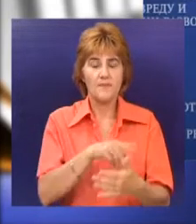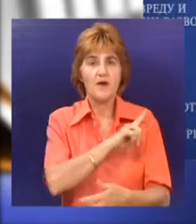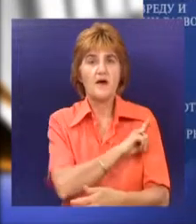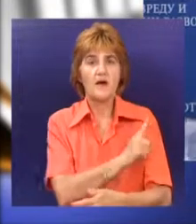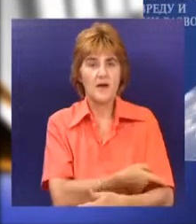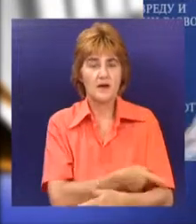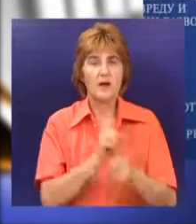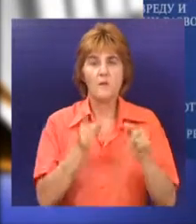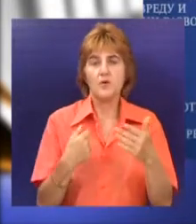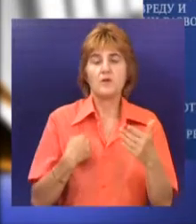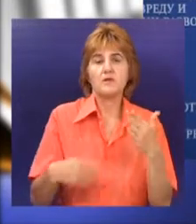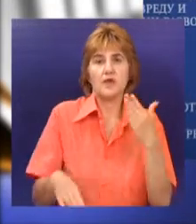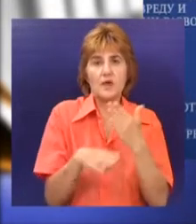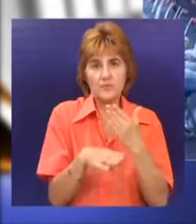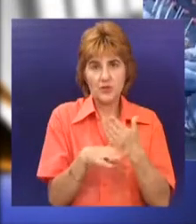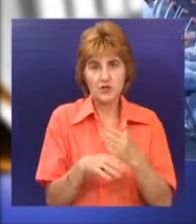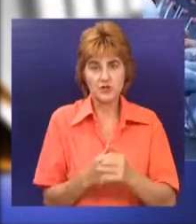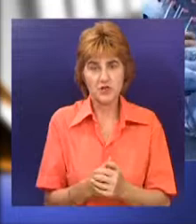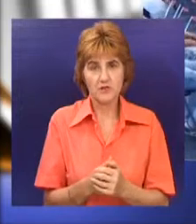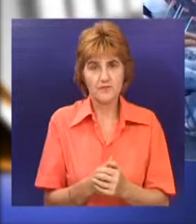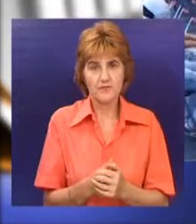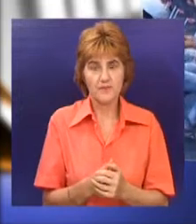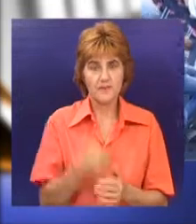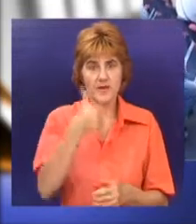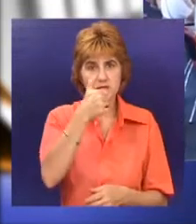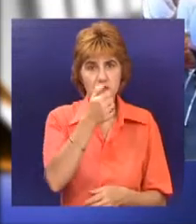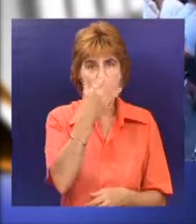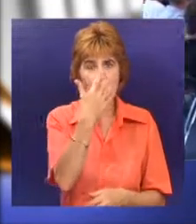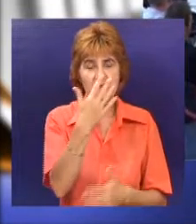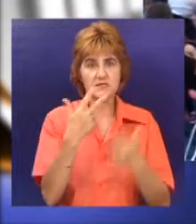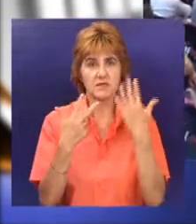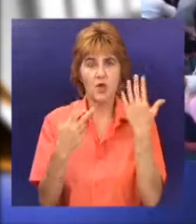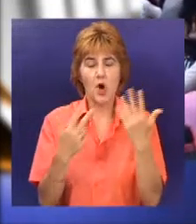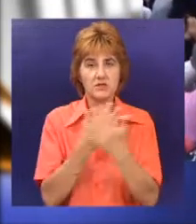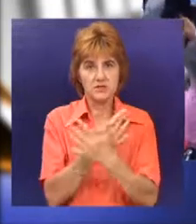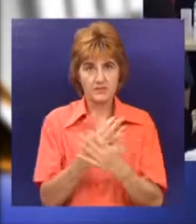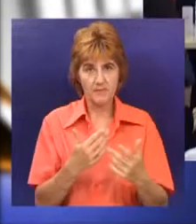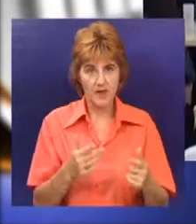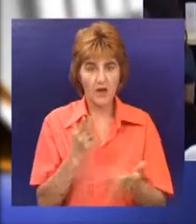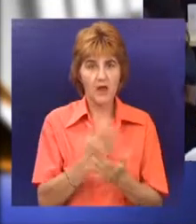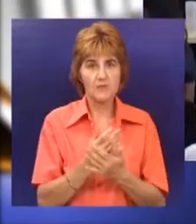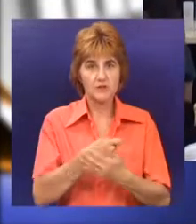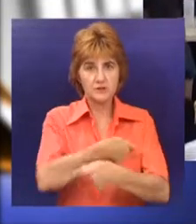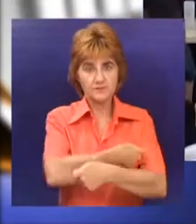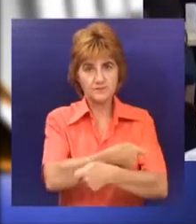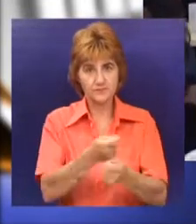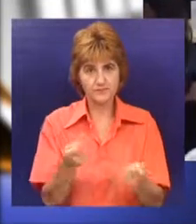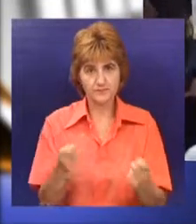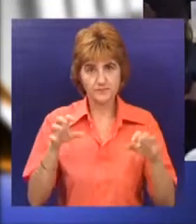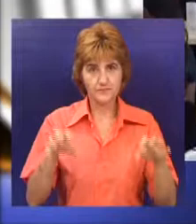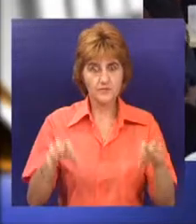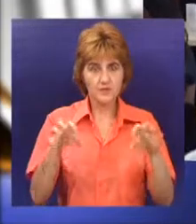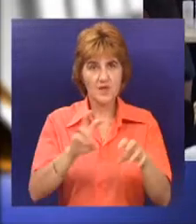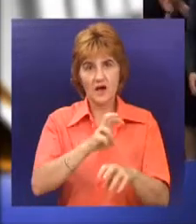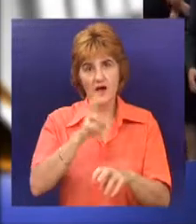energija moraju podržati. Od 158 miliona dinara, koliko je ukupno izdvojeno za ove namene iz različitih budžeta,